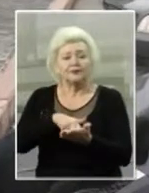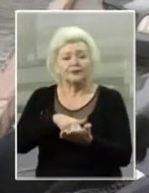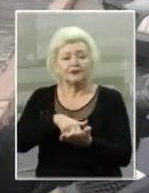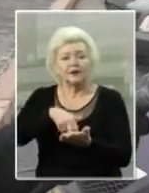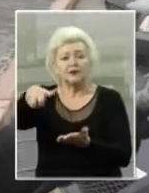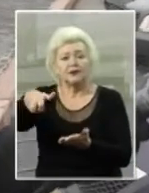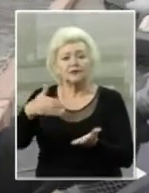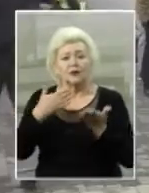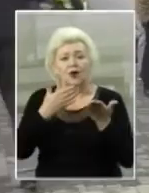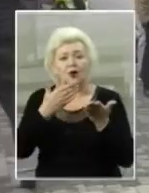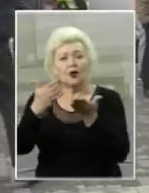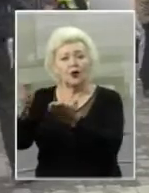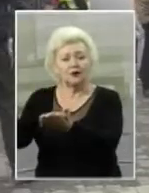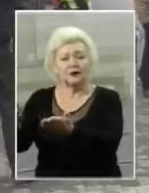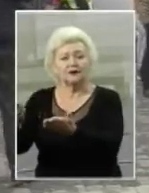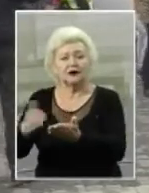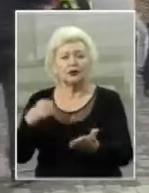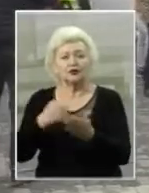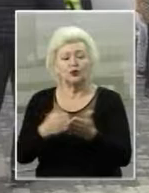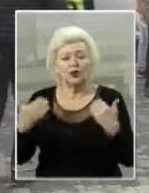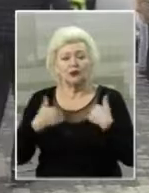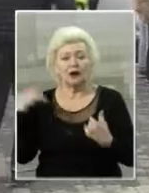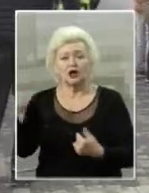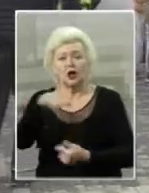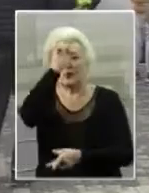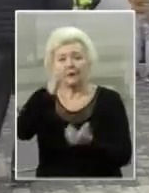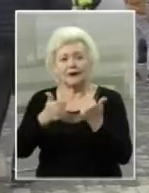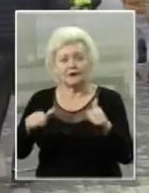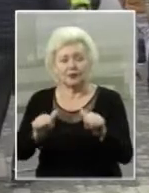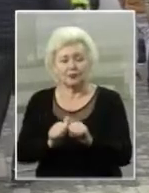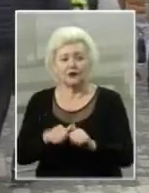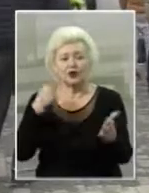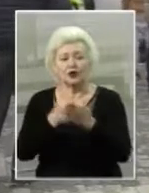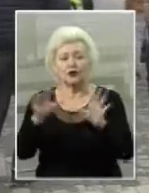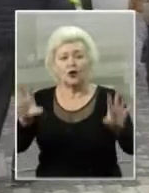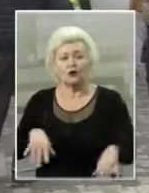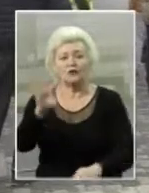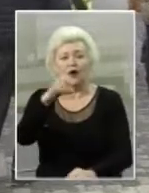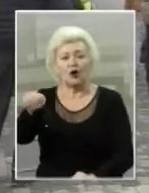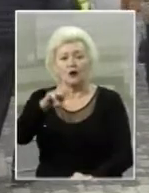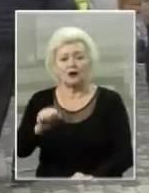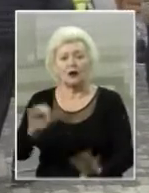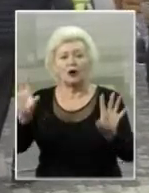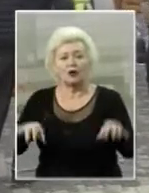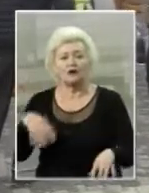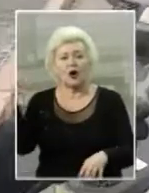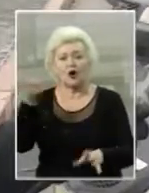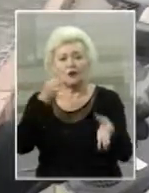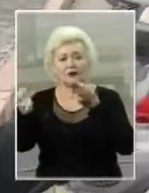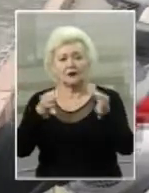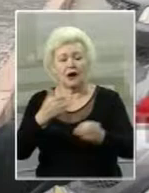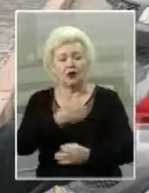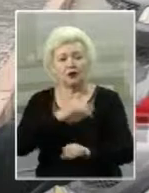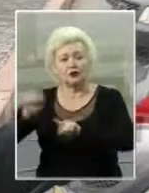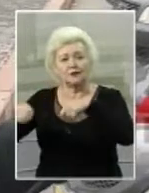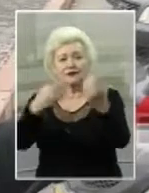к нашій області. Це лист звернення до нашої облдержадміністрації, до голови ОДА, голови облради. Хочемо через